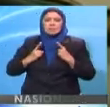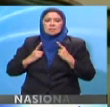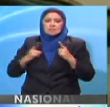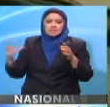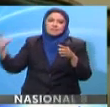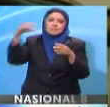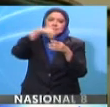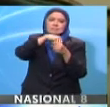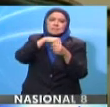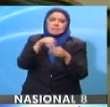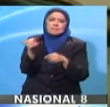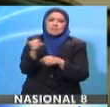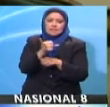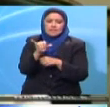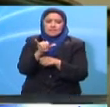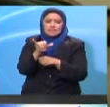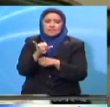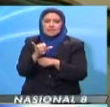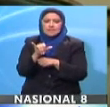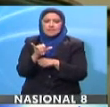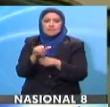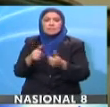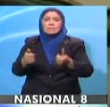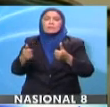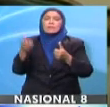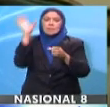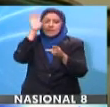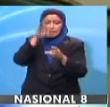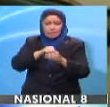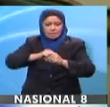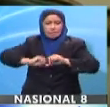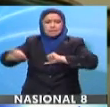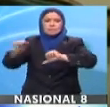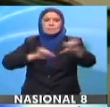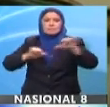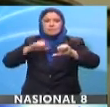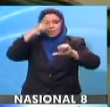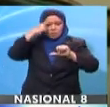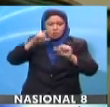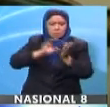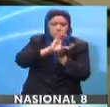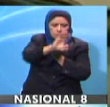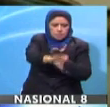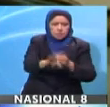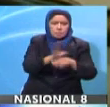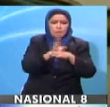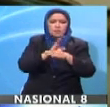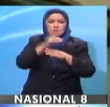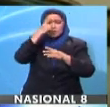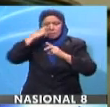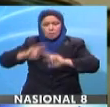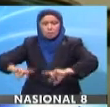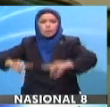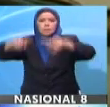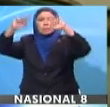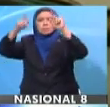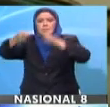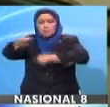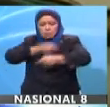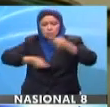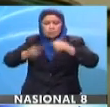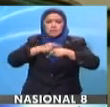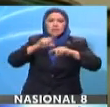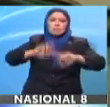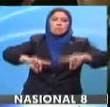terlibat secara cergas untuk melabur untuk meningkatkan perdagangan eksport import